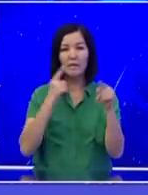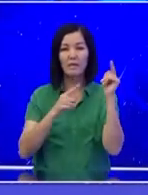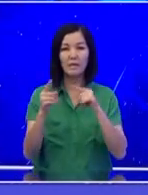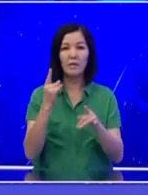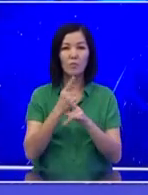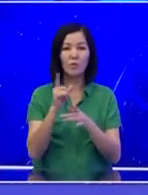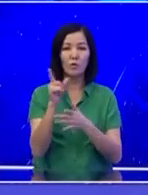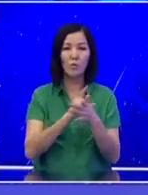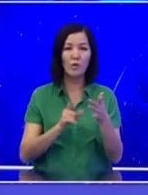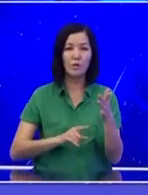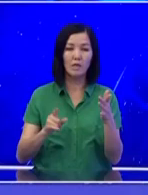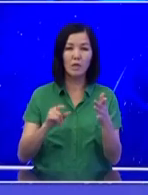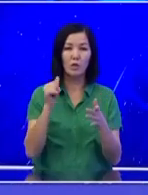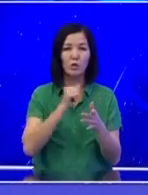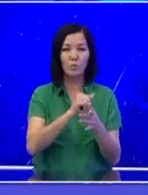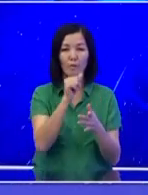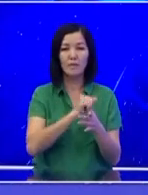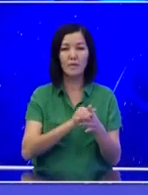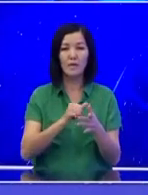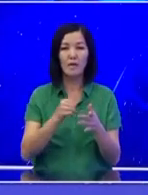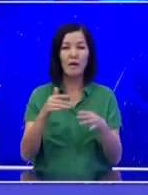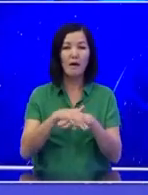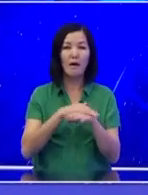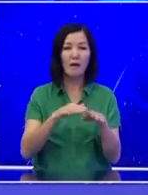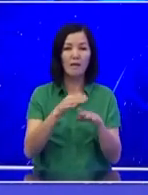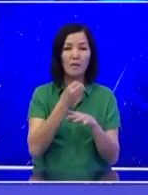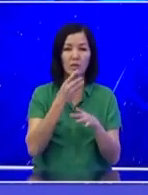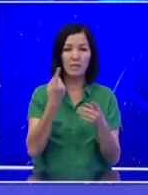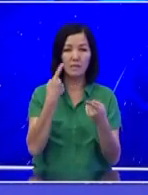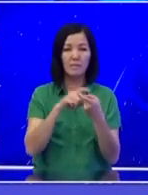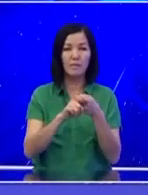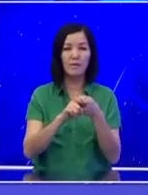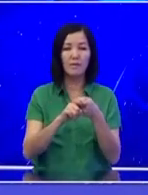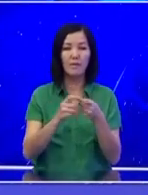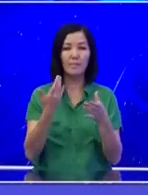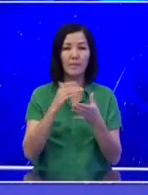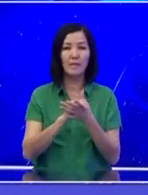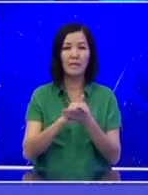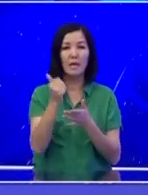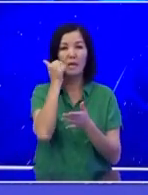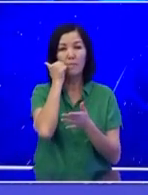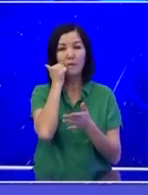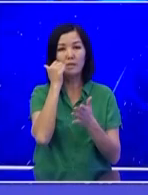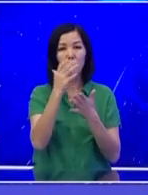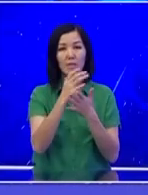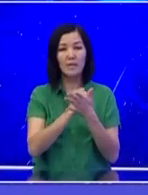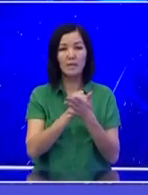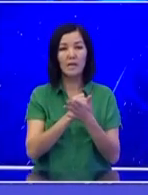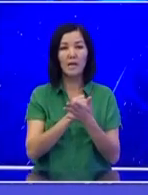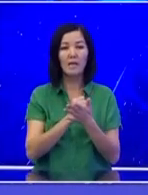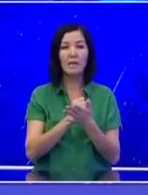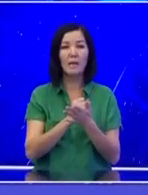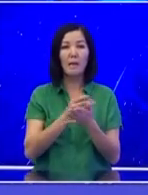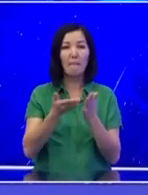мен жұмбақтары әлі күнге дейін халық арасында кең таралған. Кей әдебиеттері Мәскеуде сақталыпты. Былтыр ақынның мерейтойына